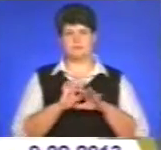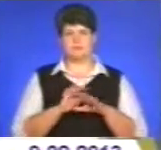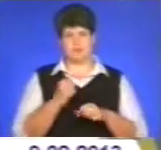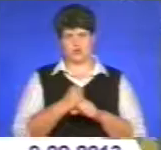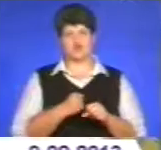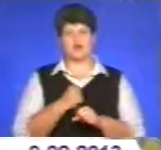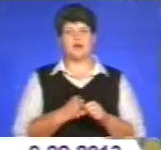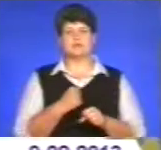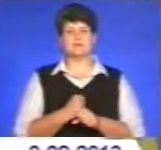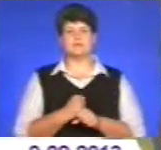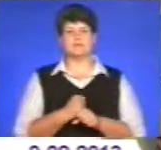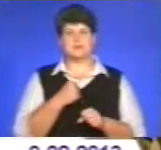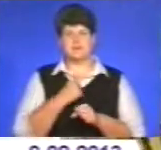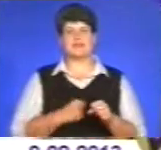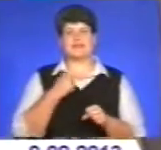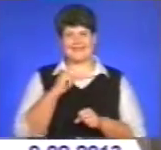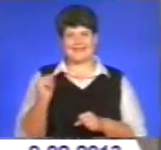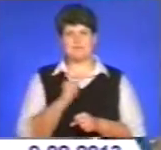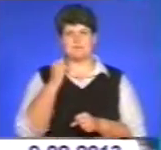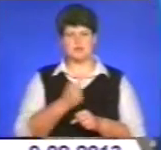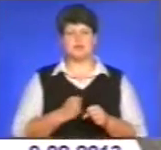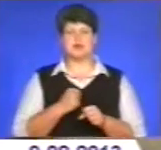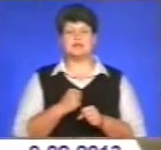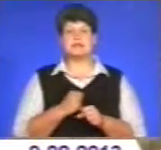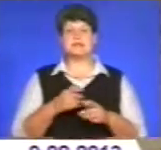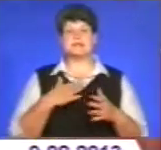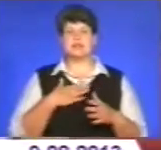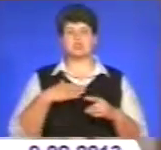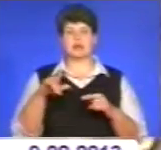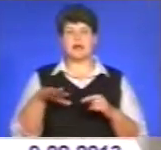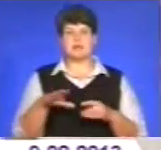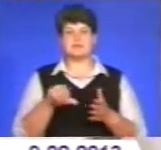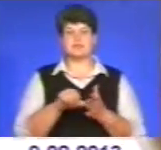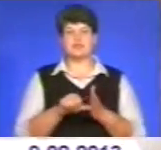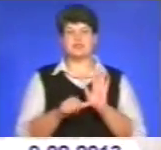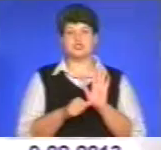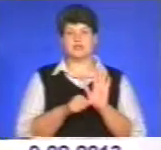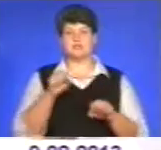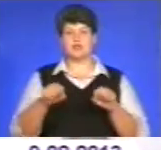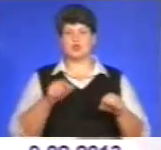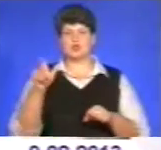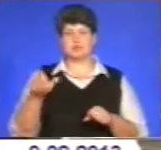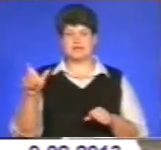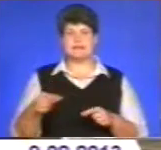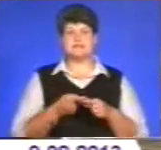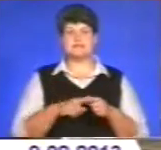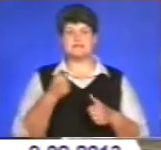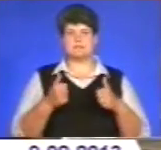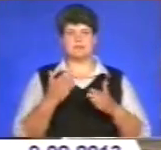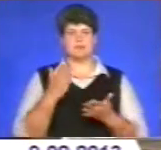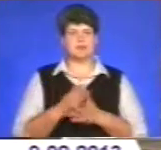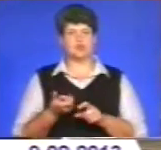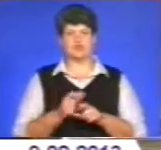звичайно. Працювати і працювати. Загалом наш край представляли 6 велосипедистів. Ці змагання для учасників є